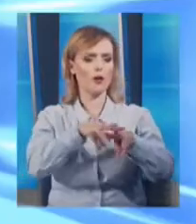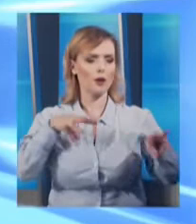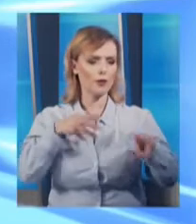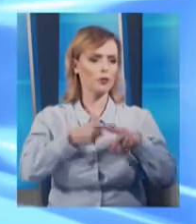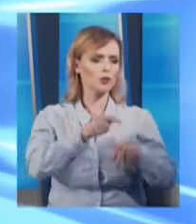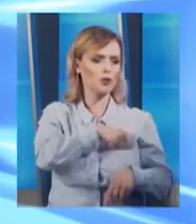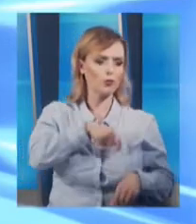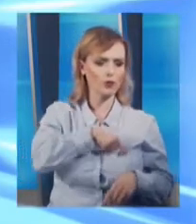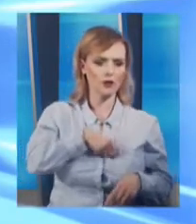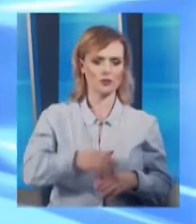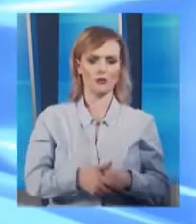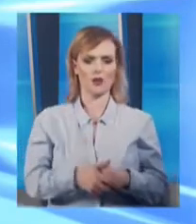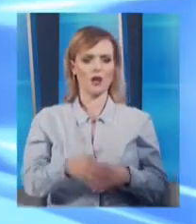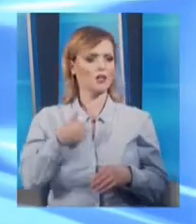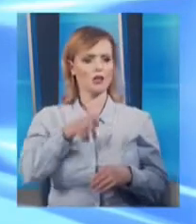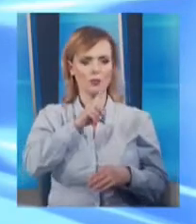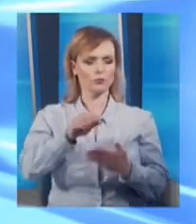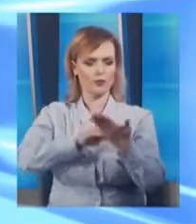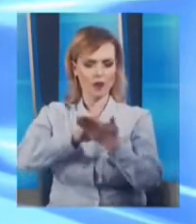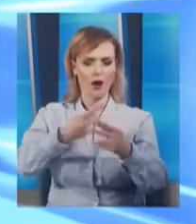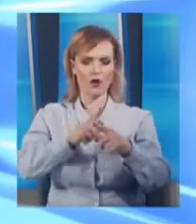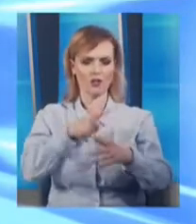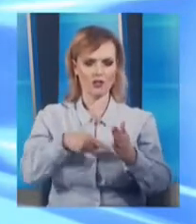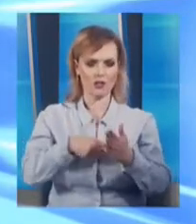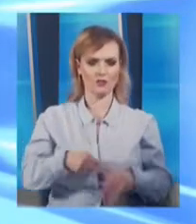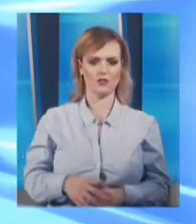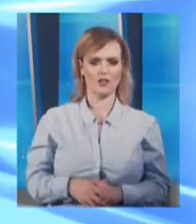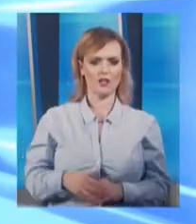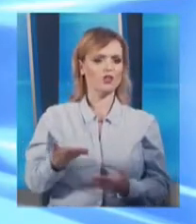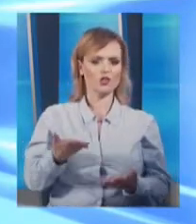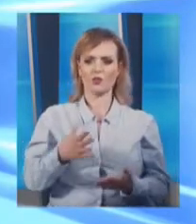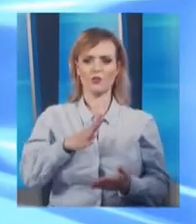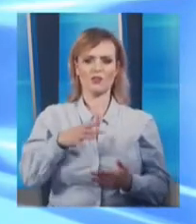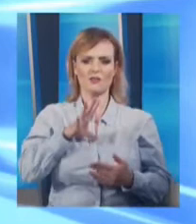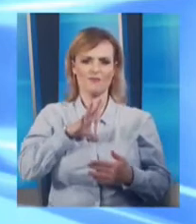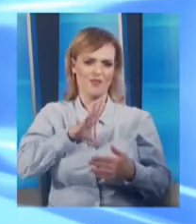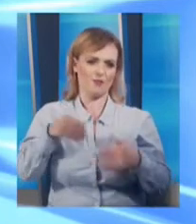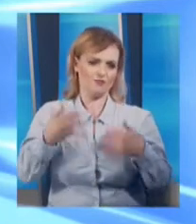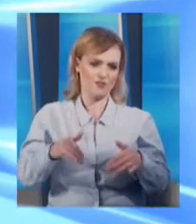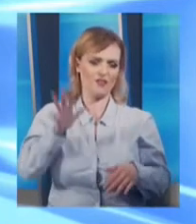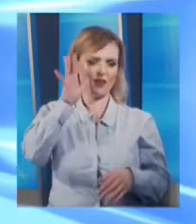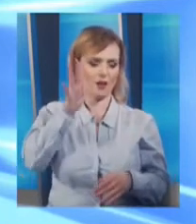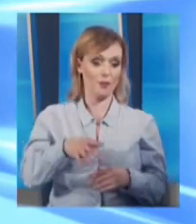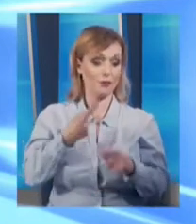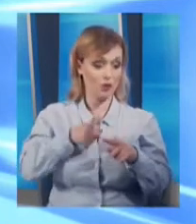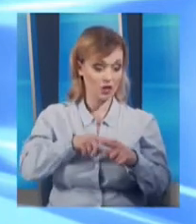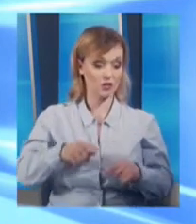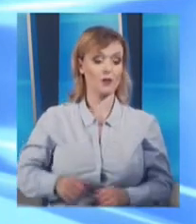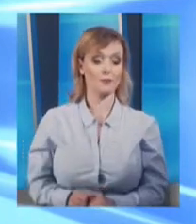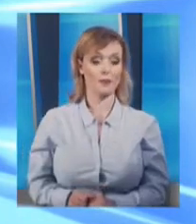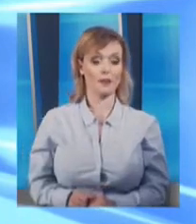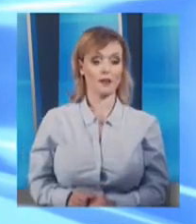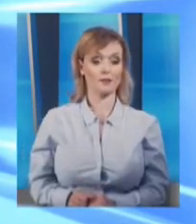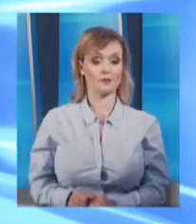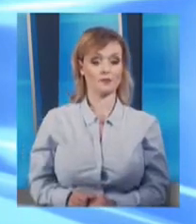voi relua aceste întrebări ca să nu folosim din nou timpul pentru asta, însă